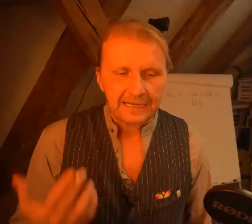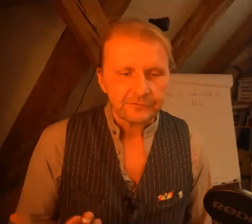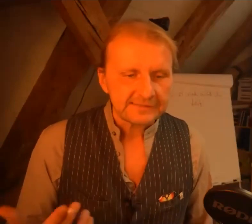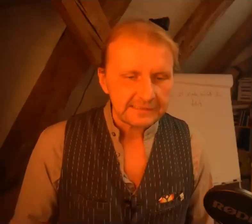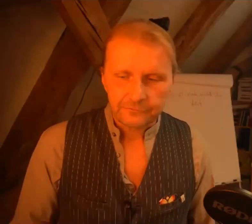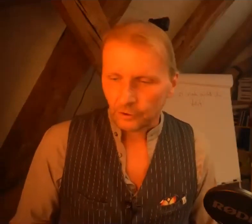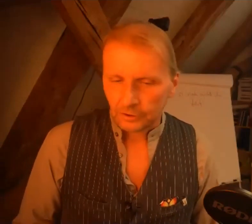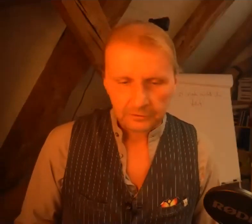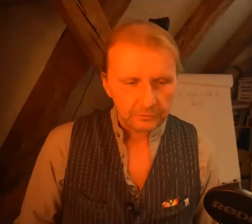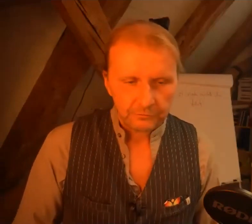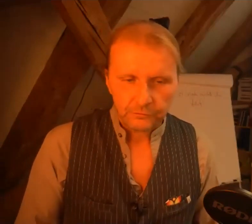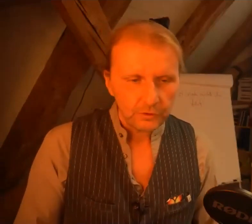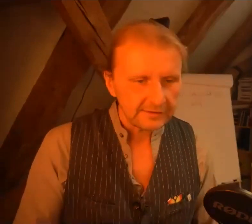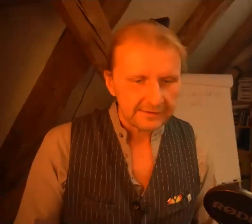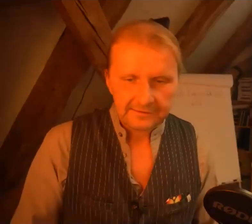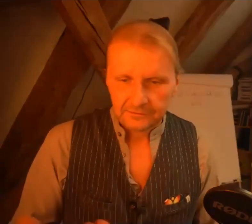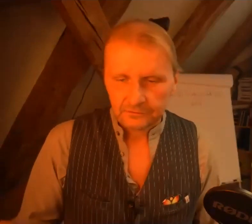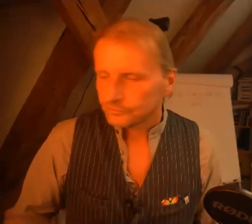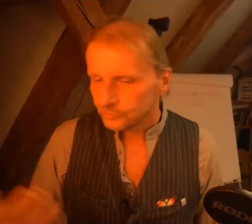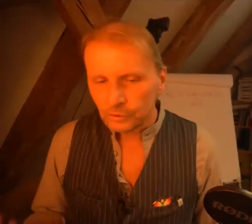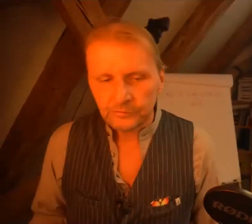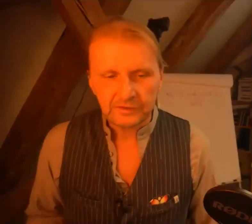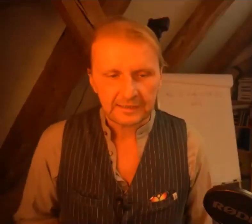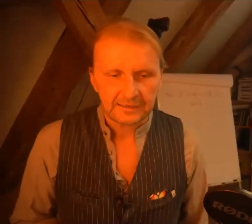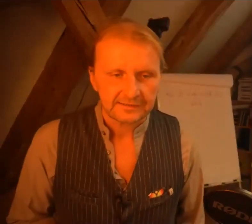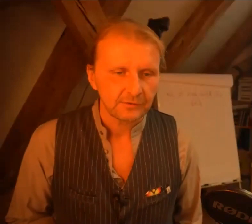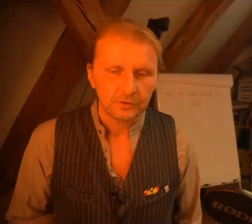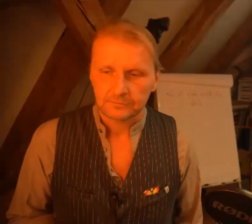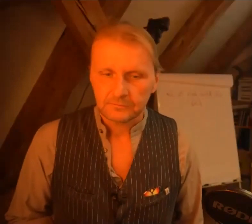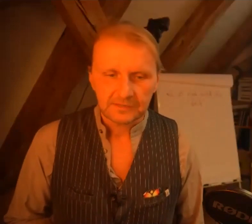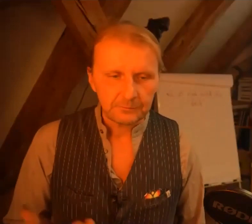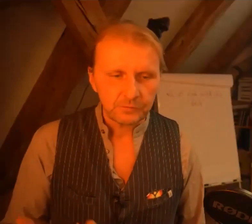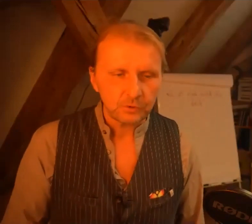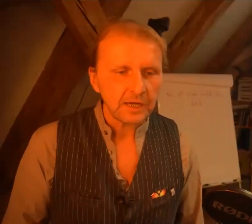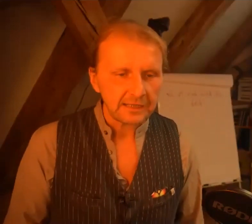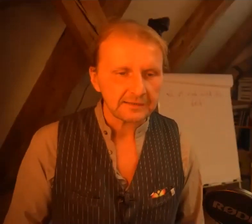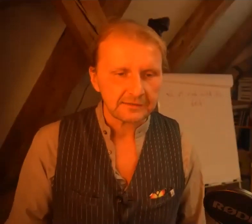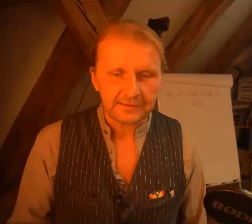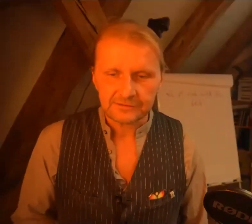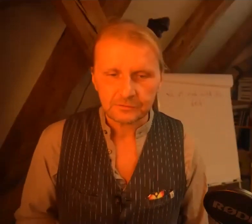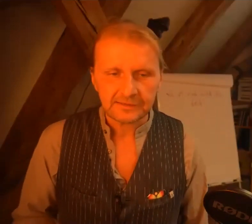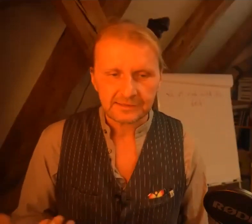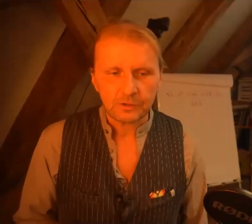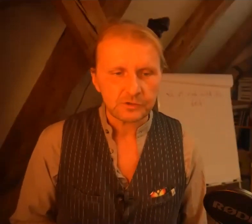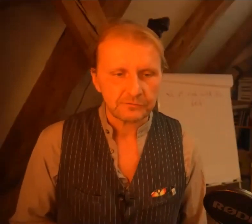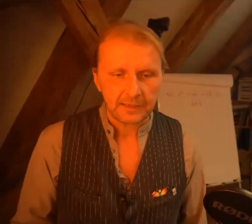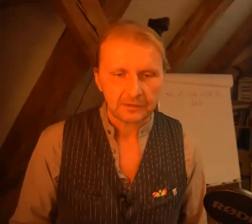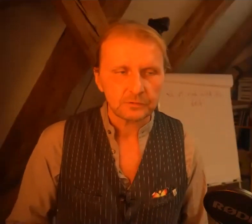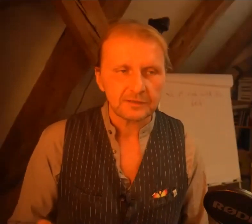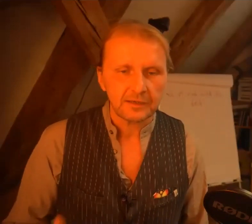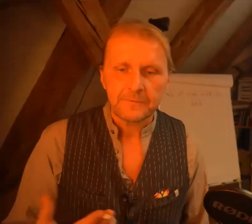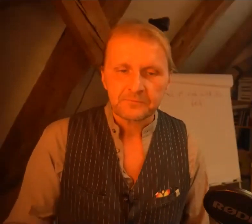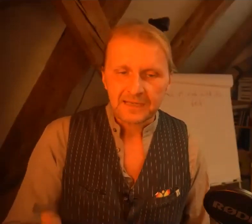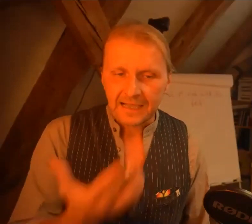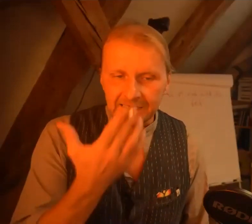Die langfristigen Folgen für die zukünftigen Generationen, die im jungen Alter quasi unter Sauerstoffmangel,